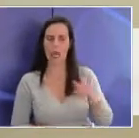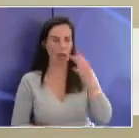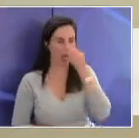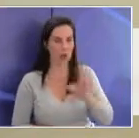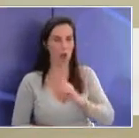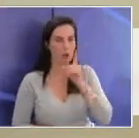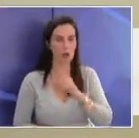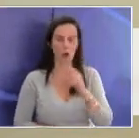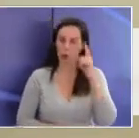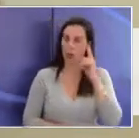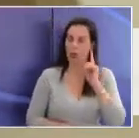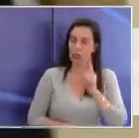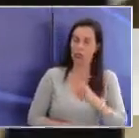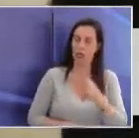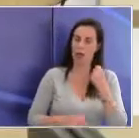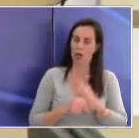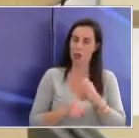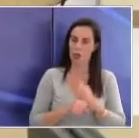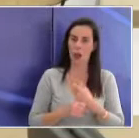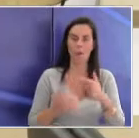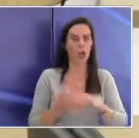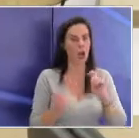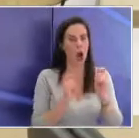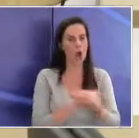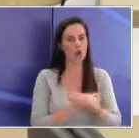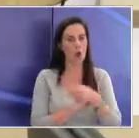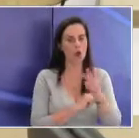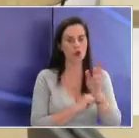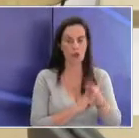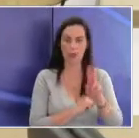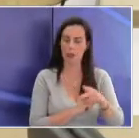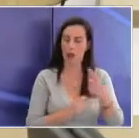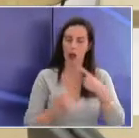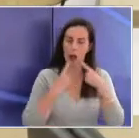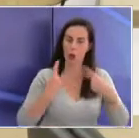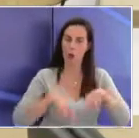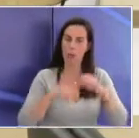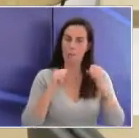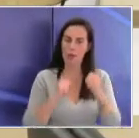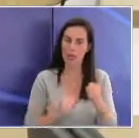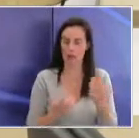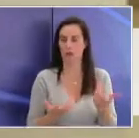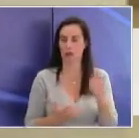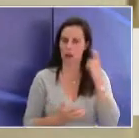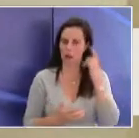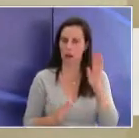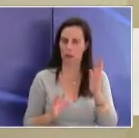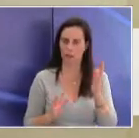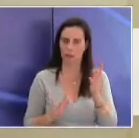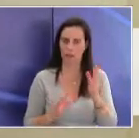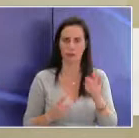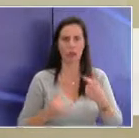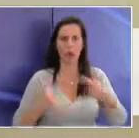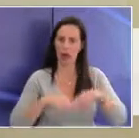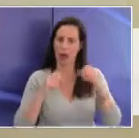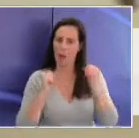ואת חושבת שכן צריך לכנס לאור השינוי הזה את הקבינט, לדון בהשלכות, כי נשמע דבר די הקבינט